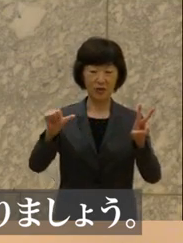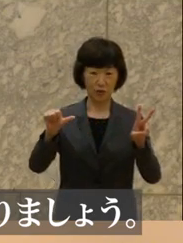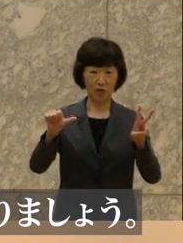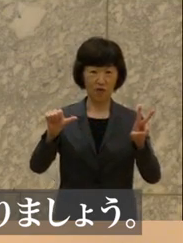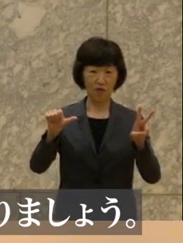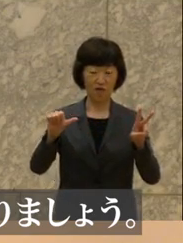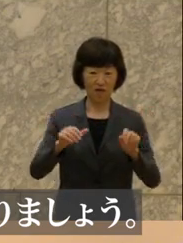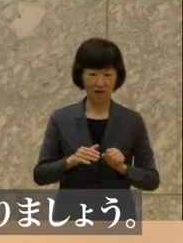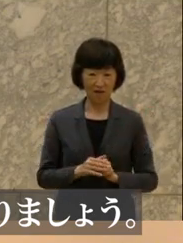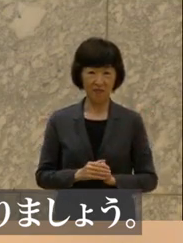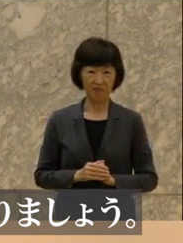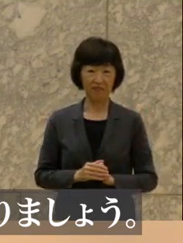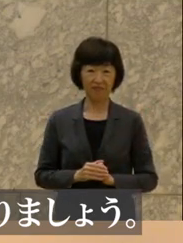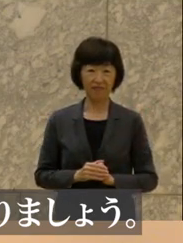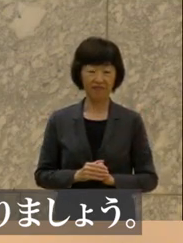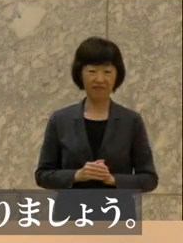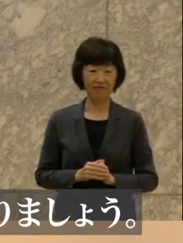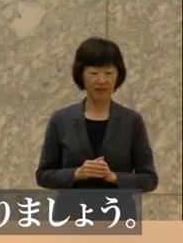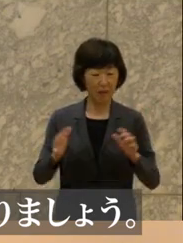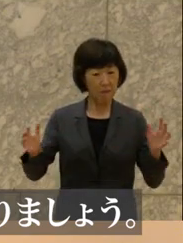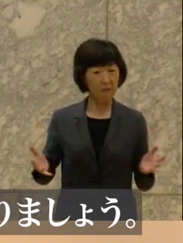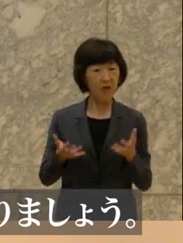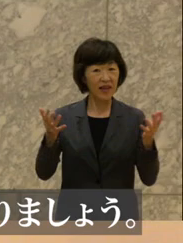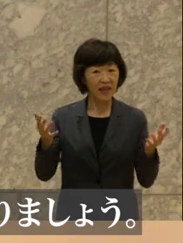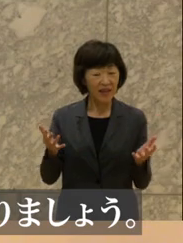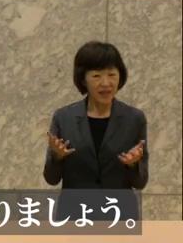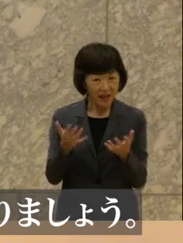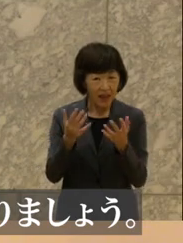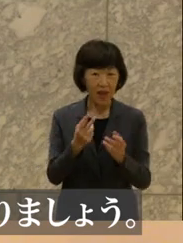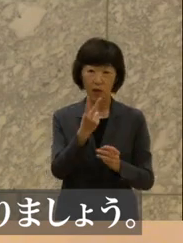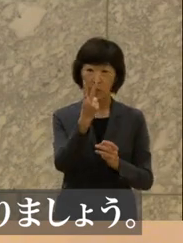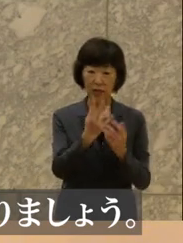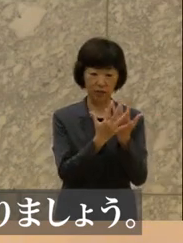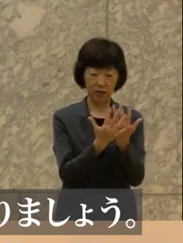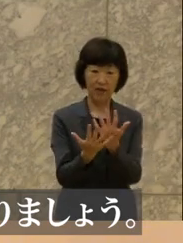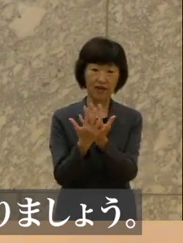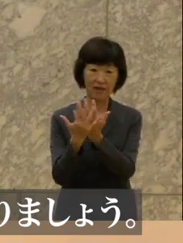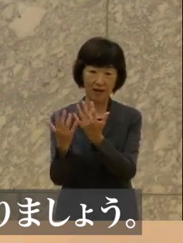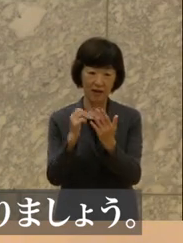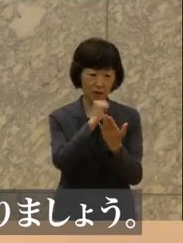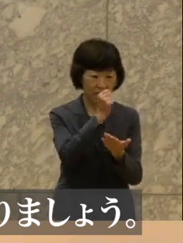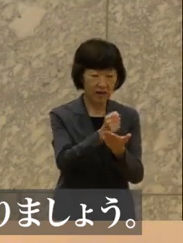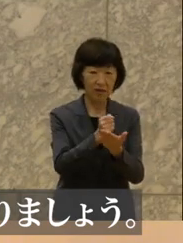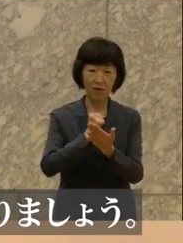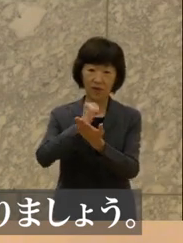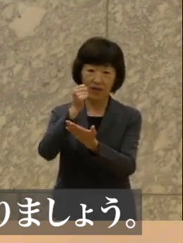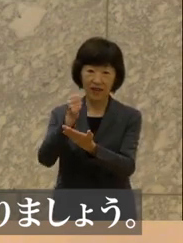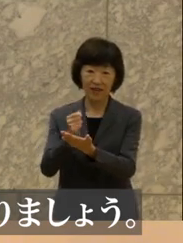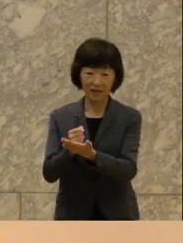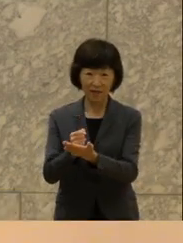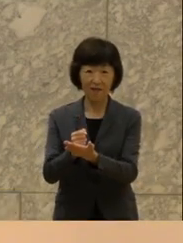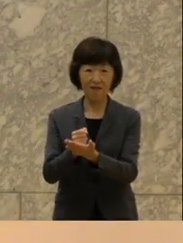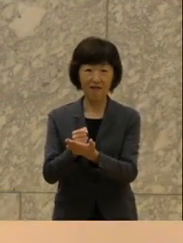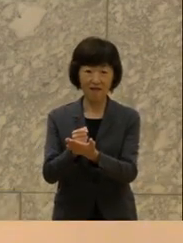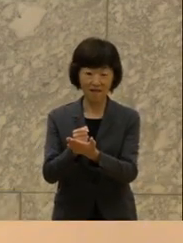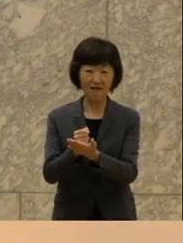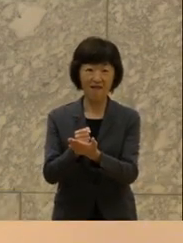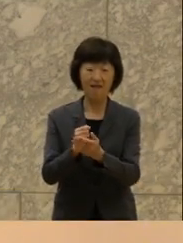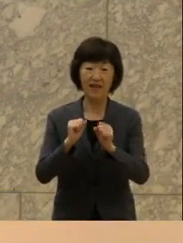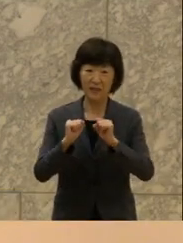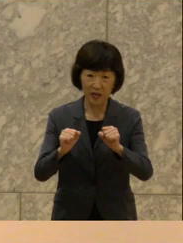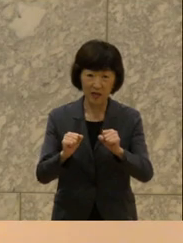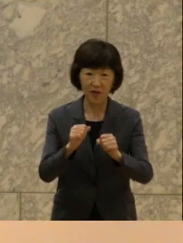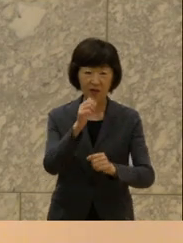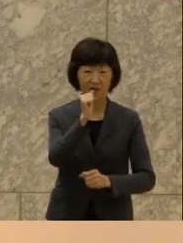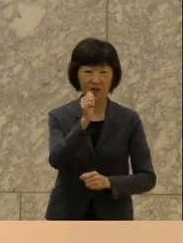20252025年大いに盛り上げて2つの大会を成功に導いてまいりましょうどうぞよろしく